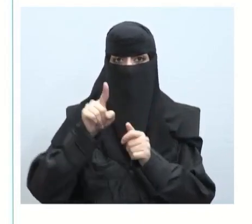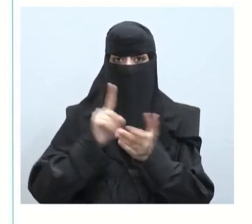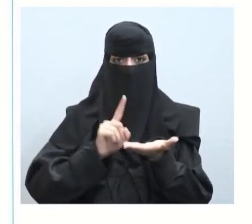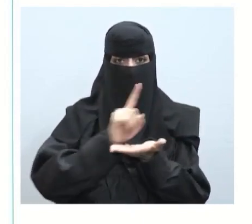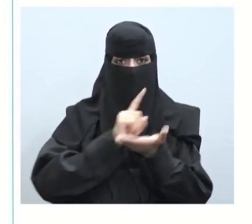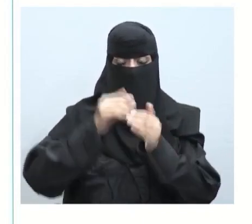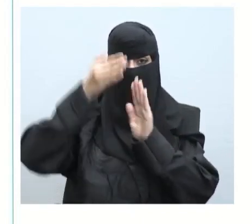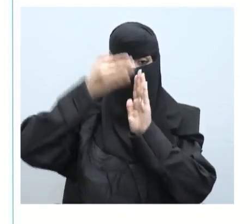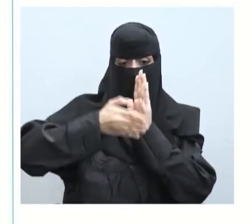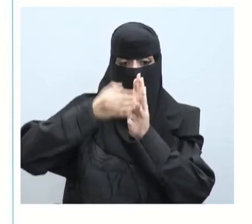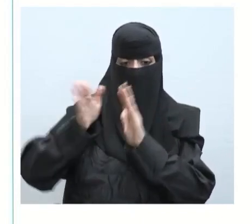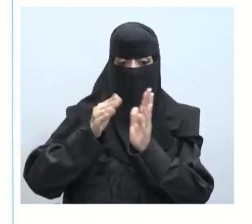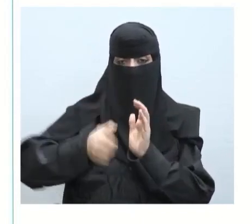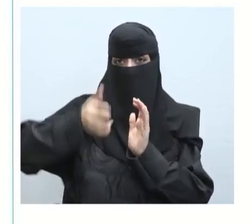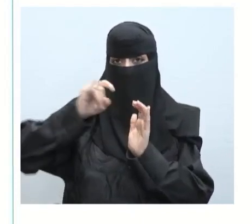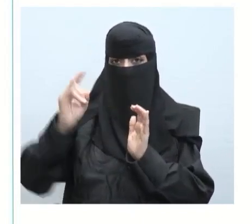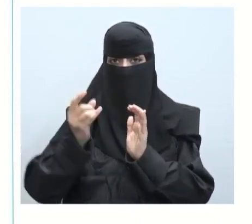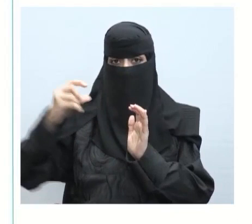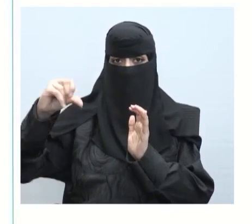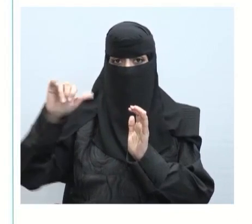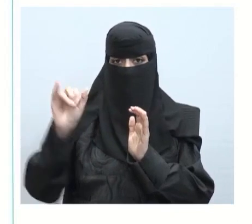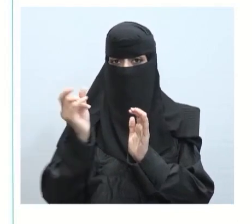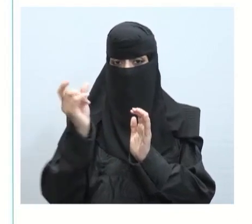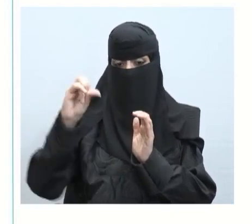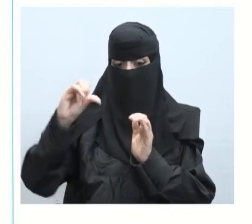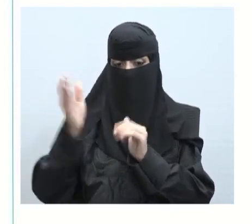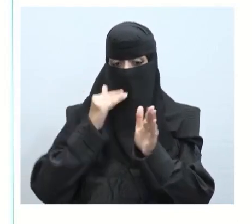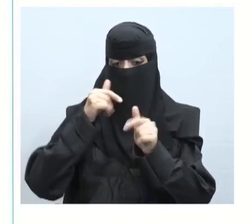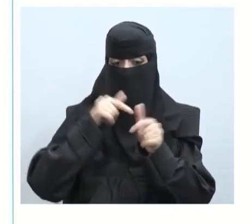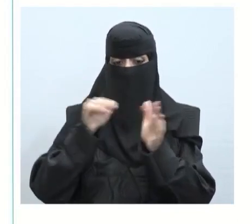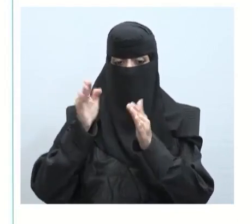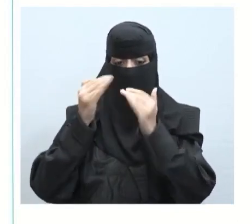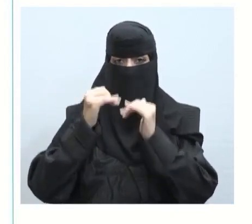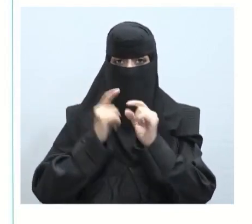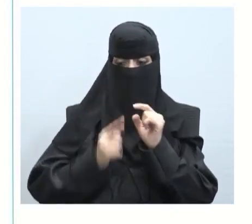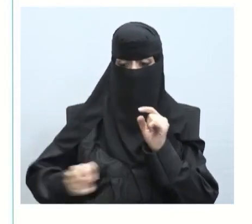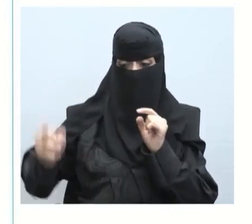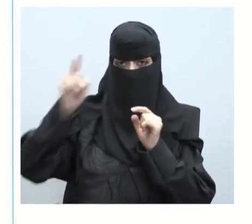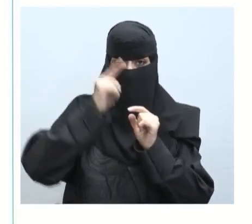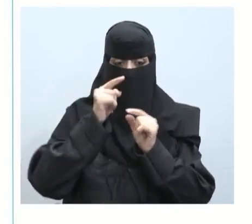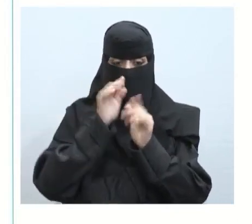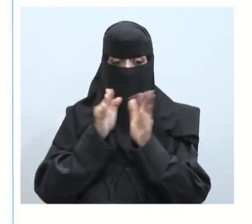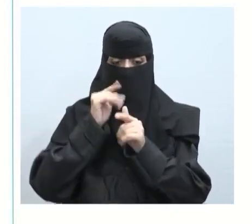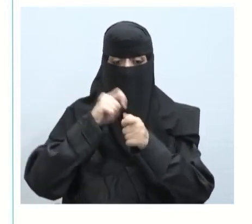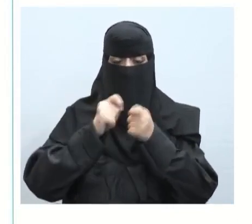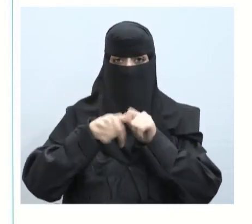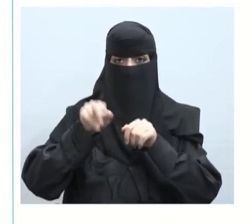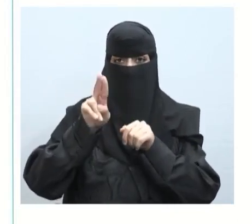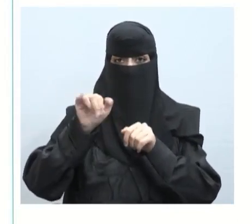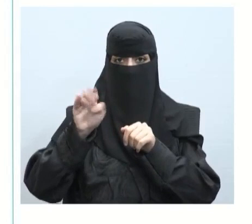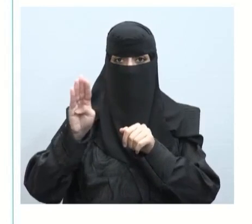واجهات الأردوينو، أيضا جيت برينز باي تشارم، ودوائر أوتو ديسك تينكر كاد وعميل